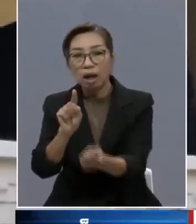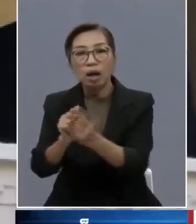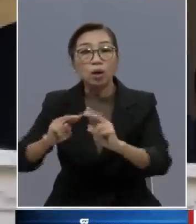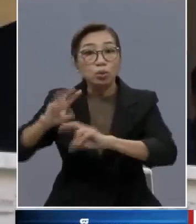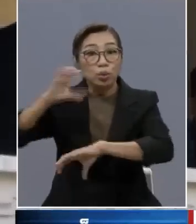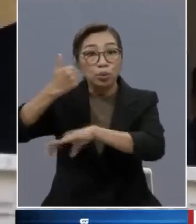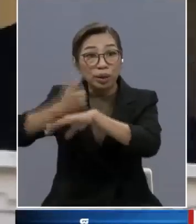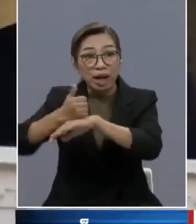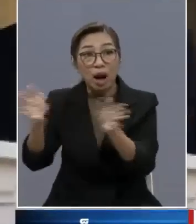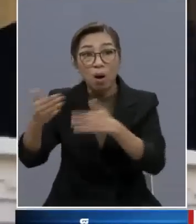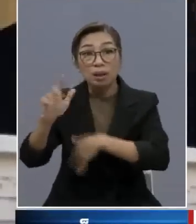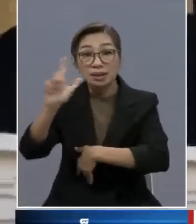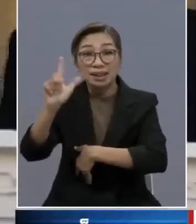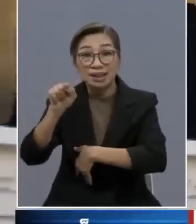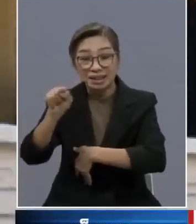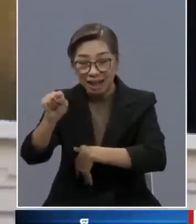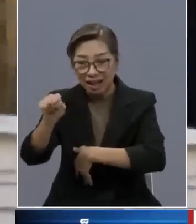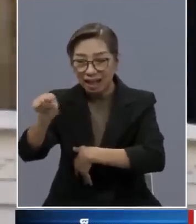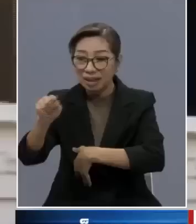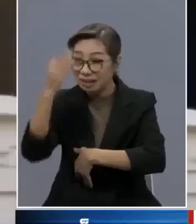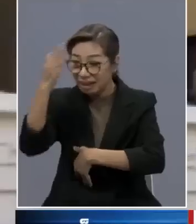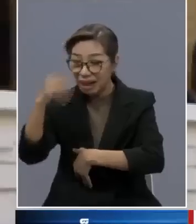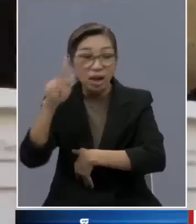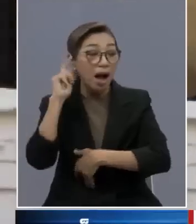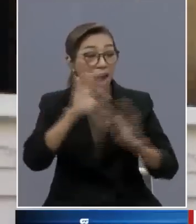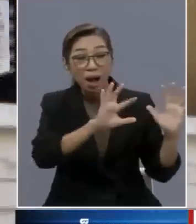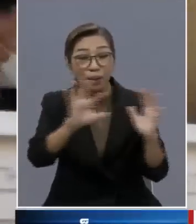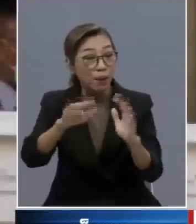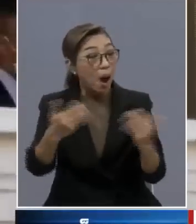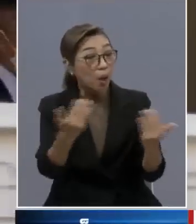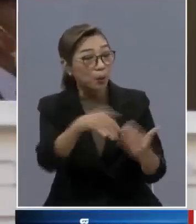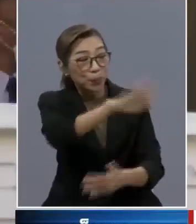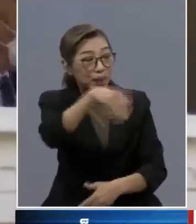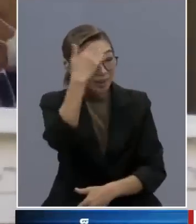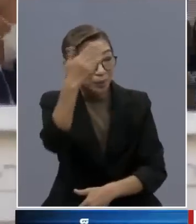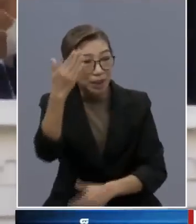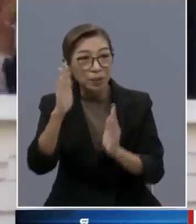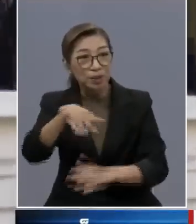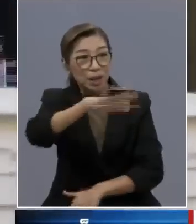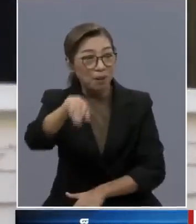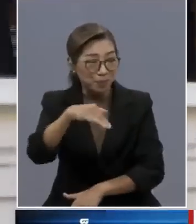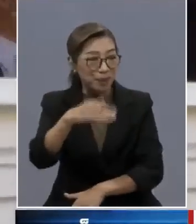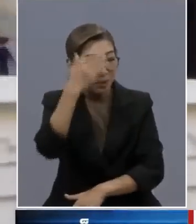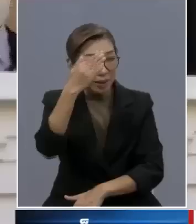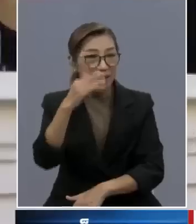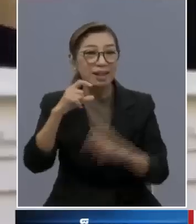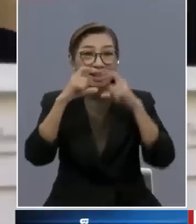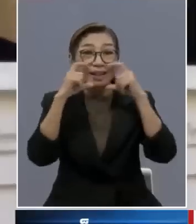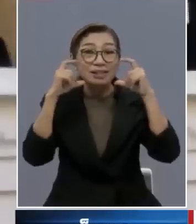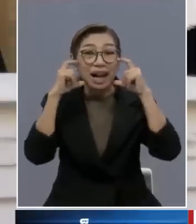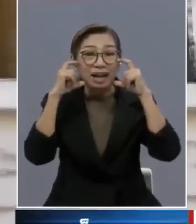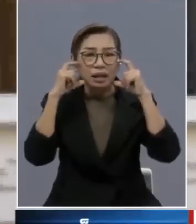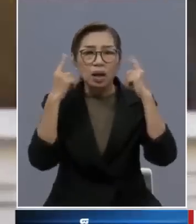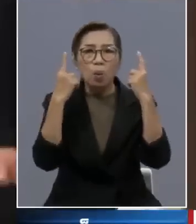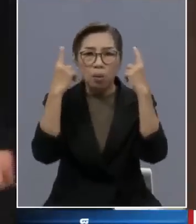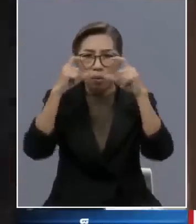องสีเหลืองแล้วก็หันไปทักทายกับสื่อบอกว่าสวัสดีนะลูกสวัสดีทุกคนก่อนที่พลเอกประยุทธ์จะถอดแมสแต่ว่าสายมันไปเกี่ยวกับขา